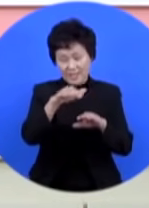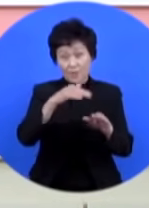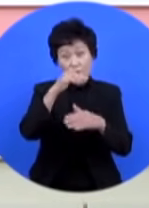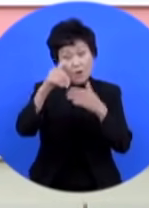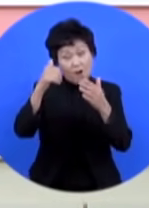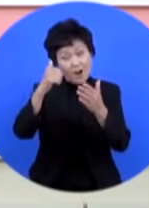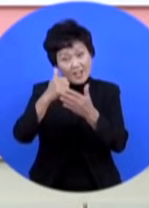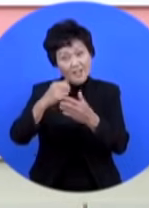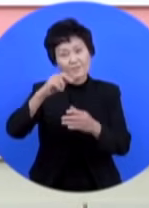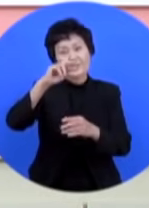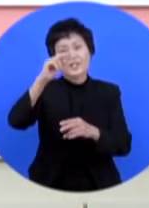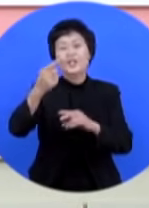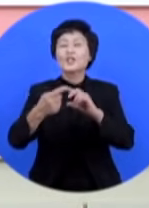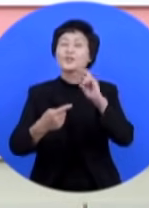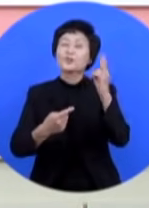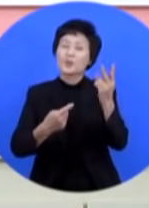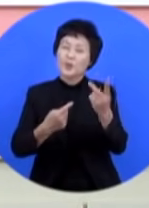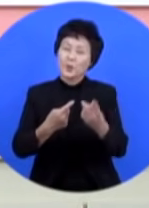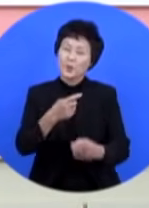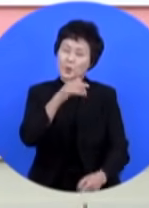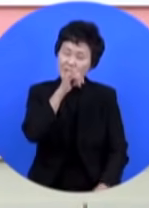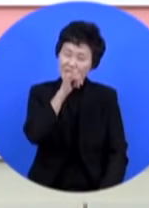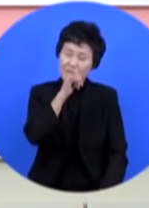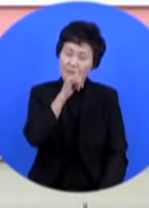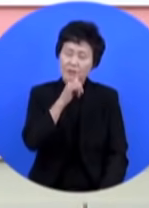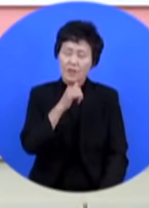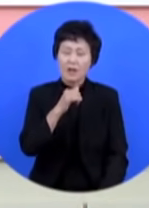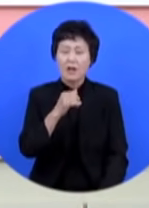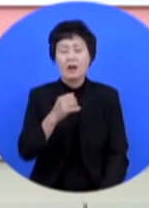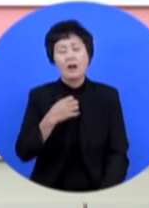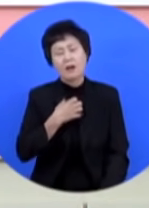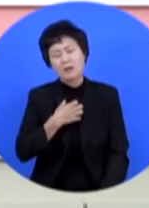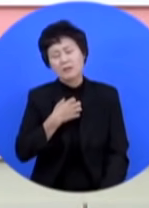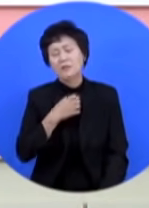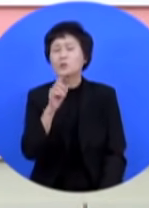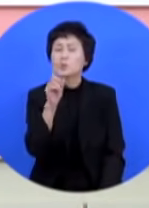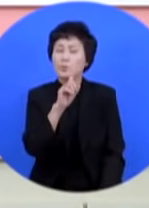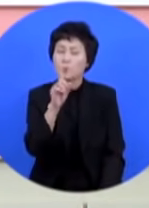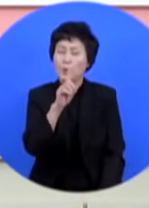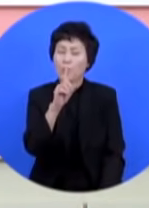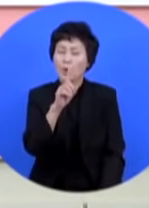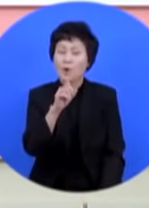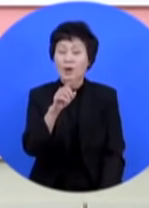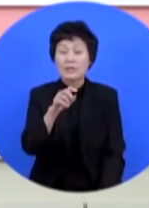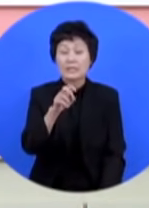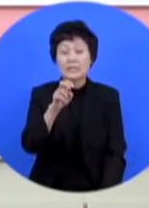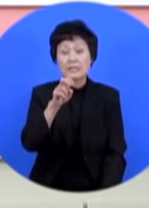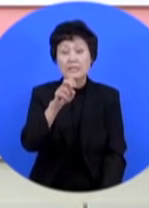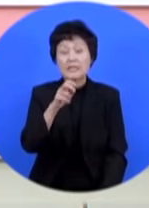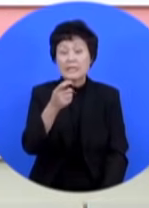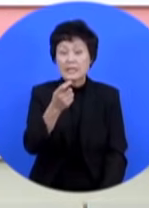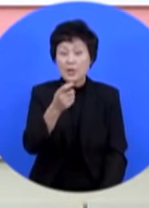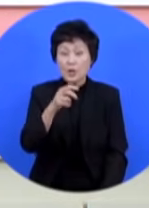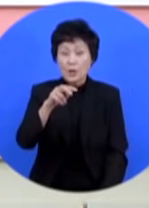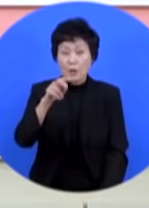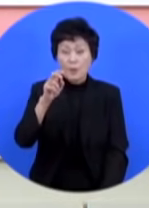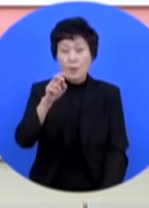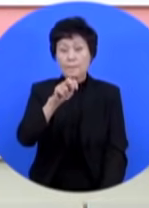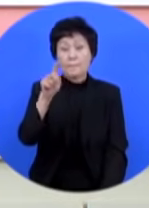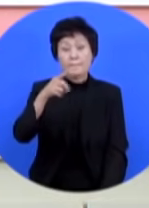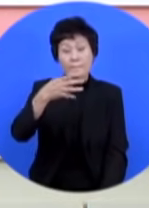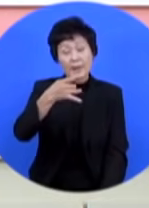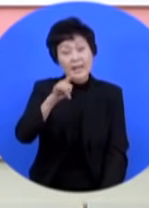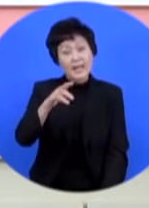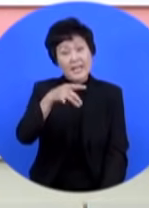속속 돌아오고 있습니다. 다만 지금 염려가 되는 것들은 그 스말레이시아에서 넘어온 이 말레이족들은